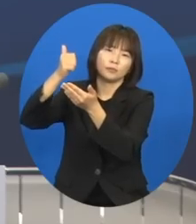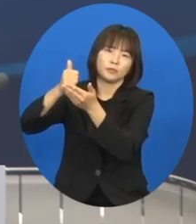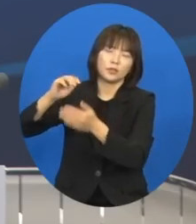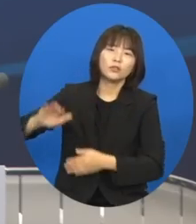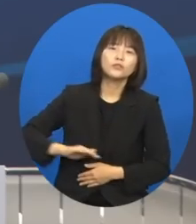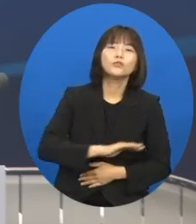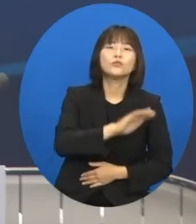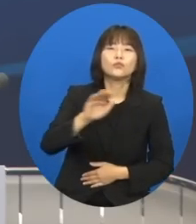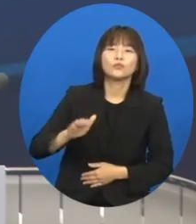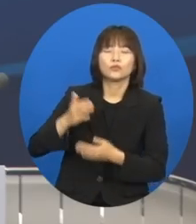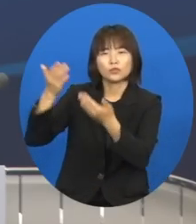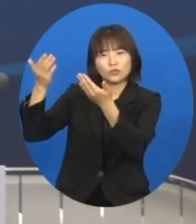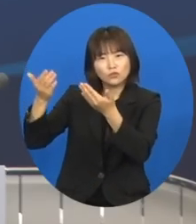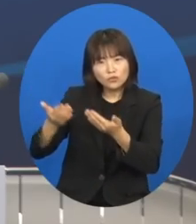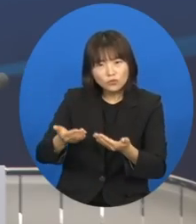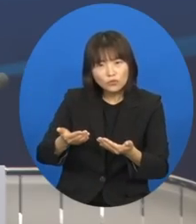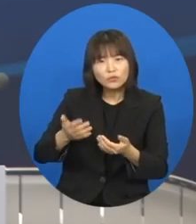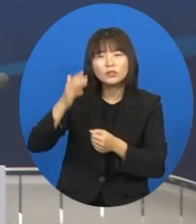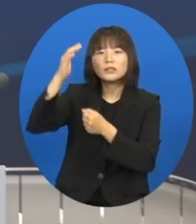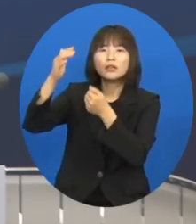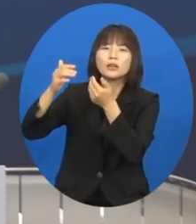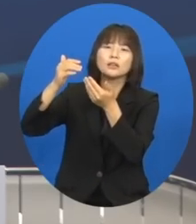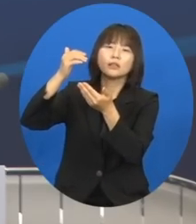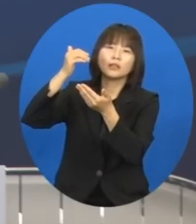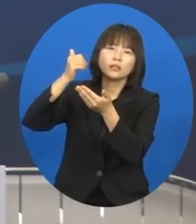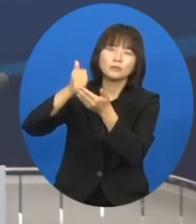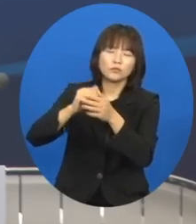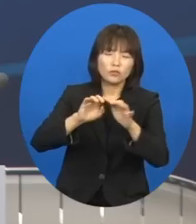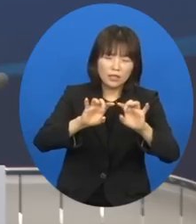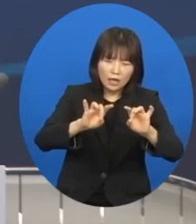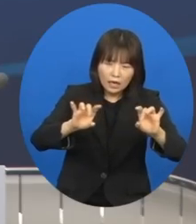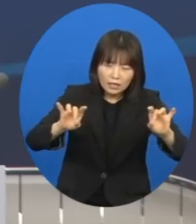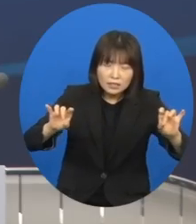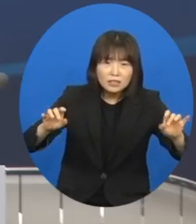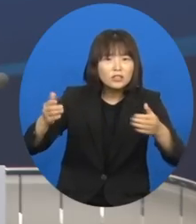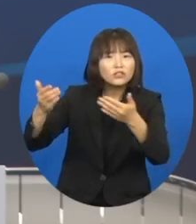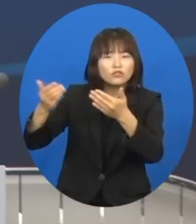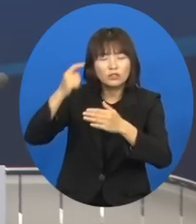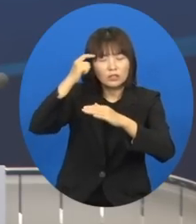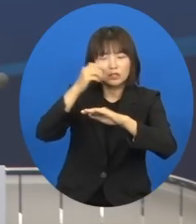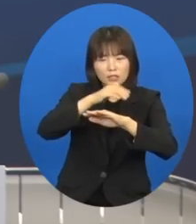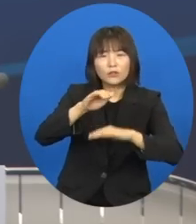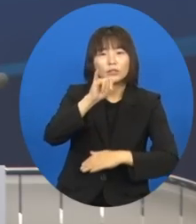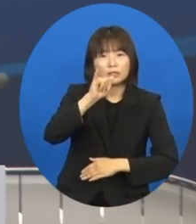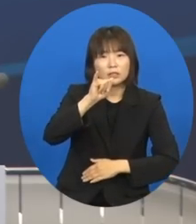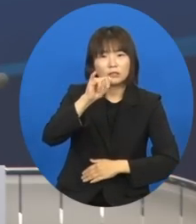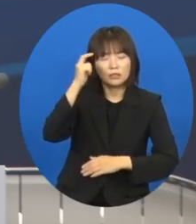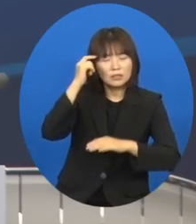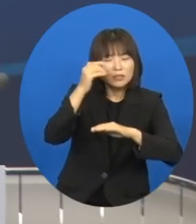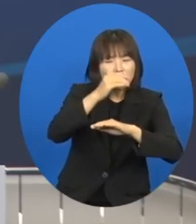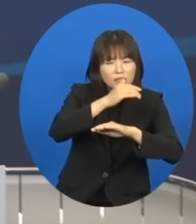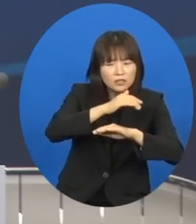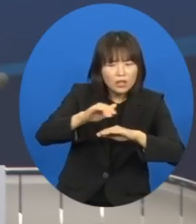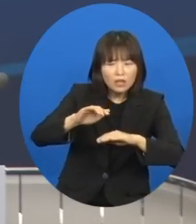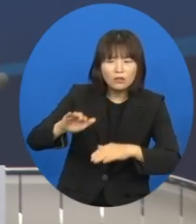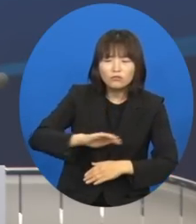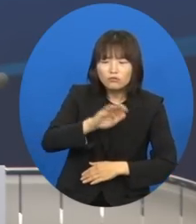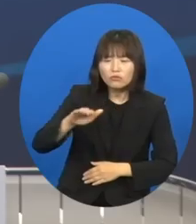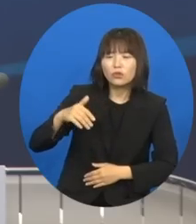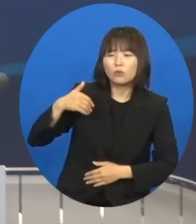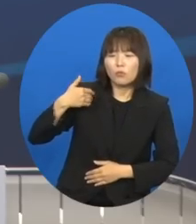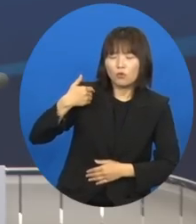우리에게 주시는, 하나님이 우리 각자 각자에게 주신 그 계획이 있습니다. 그 계획을 우리가 알지 못하고